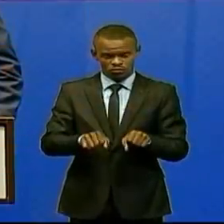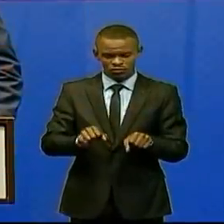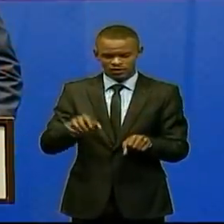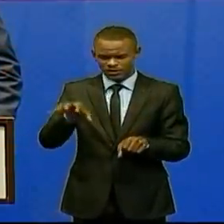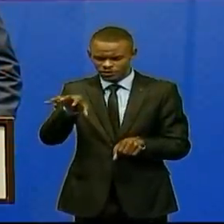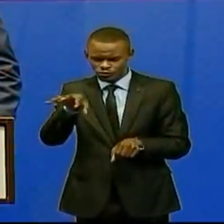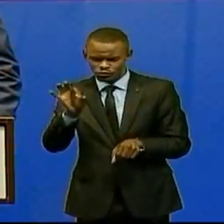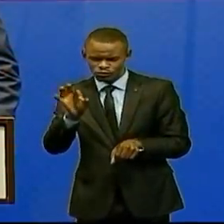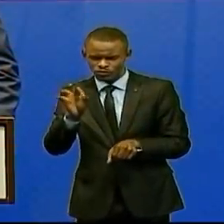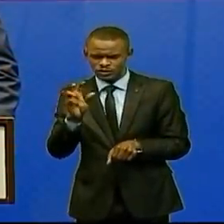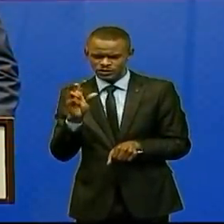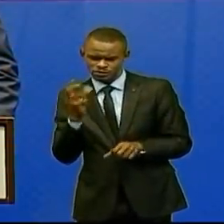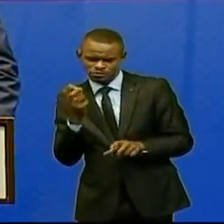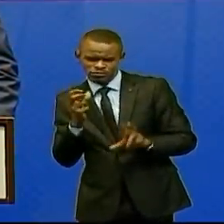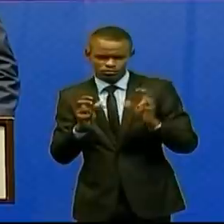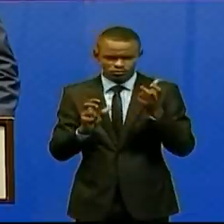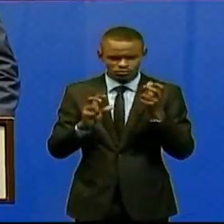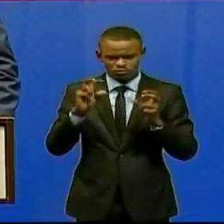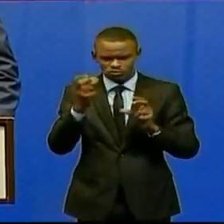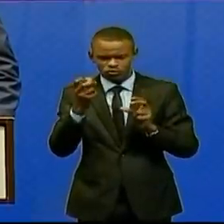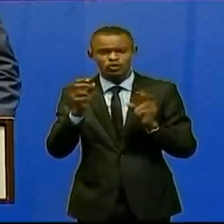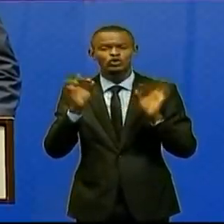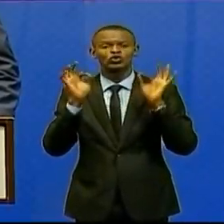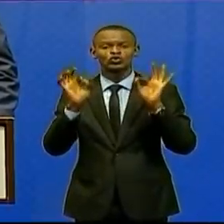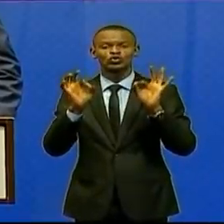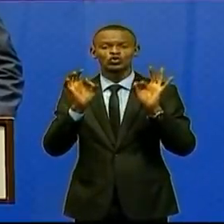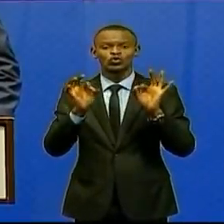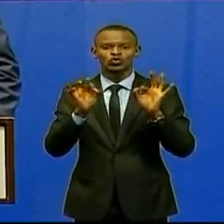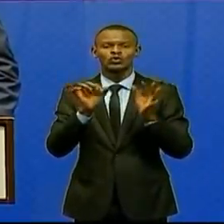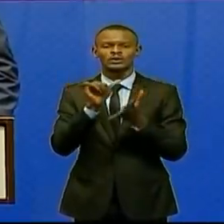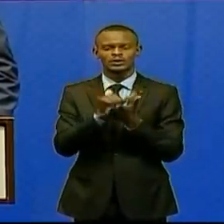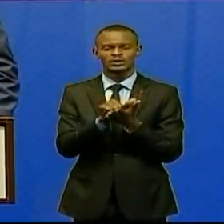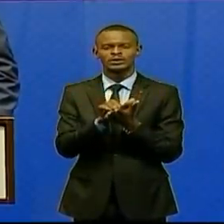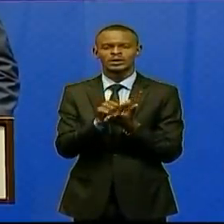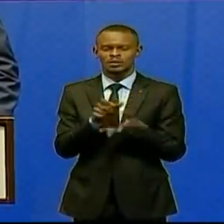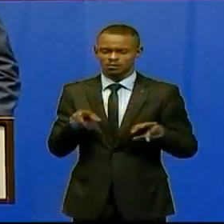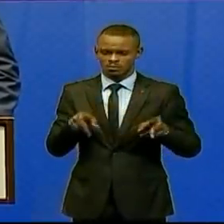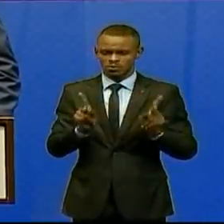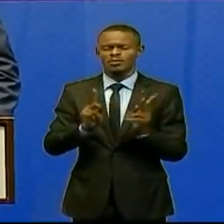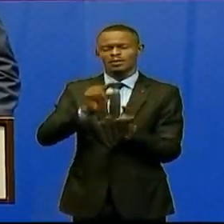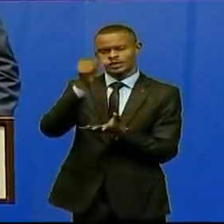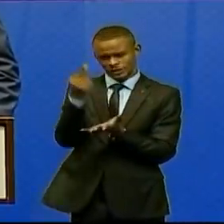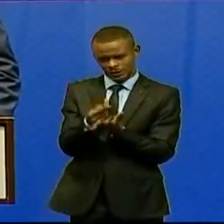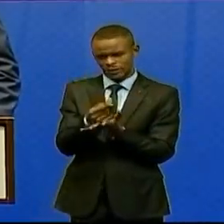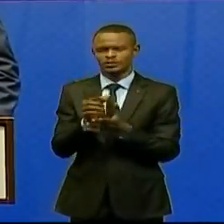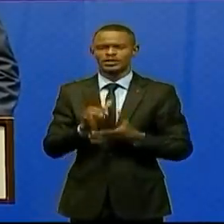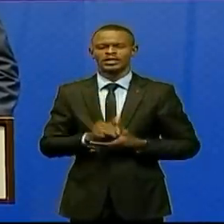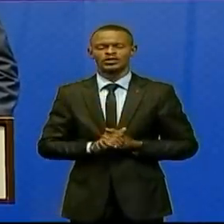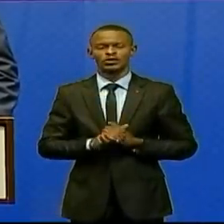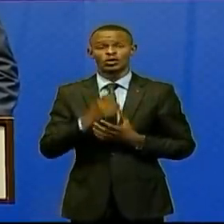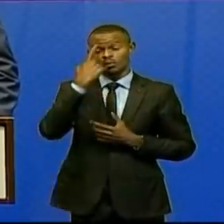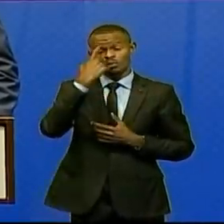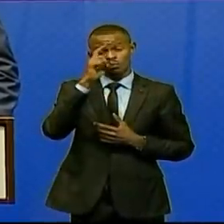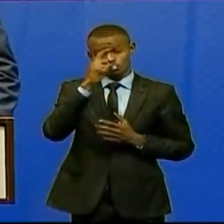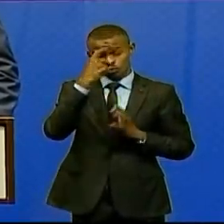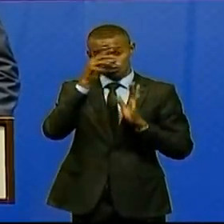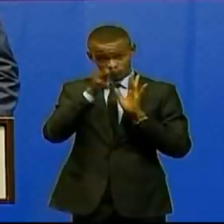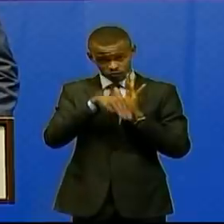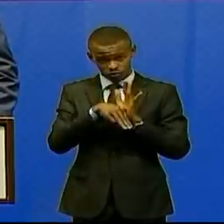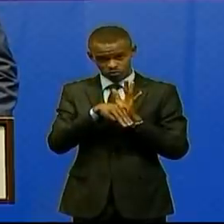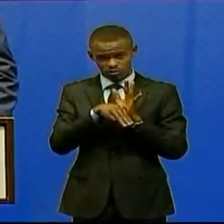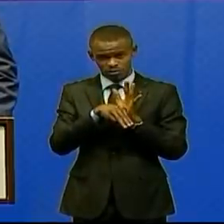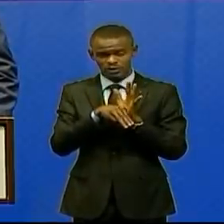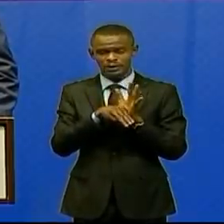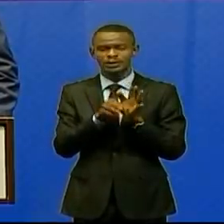les réserves minérales feraient l'objet de la certification. Pour le gouvernement, il est question de